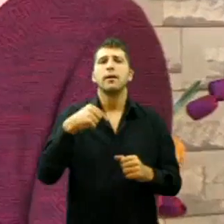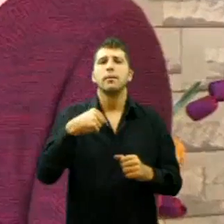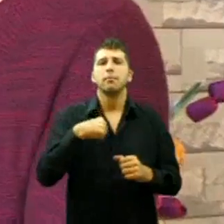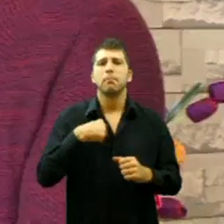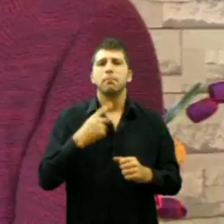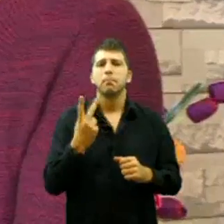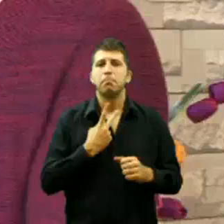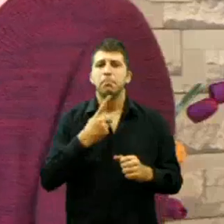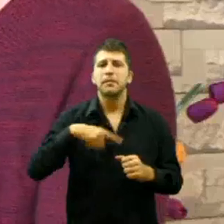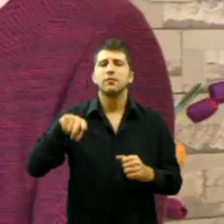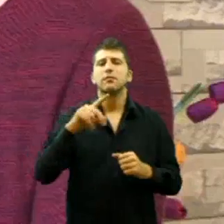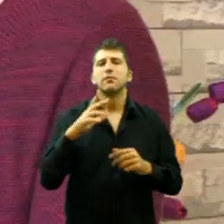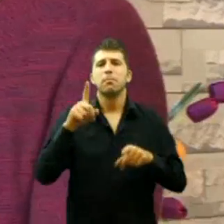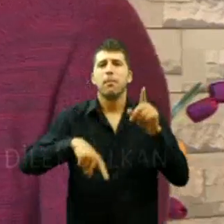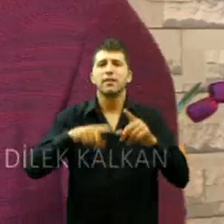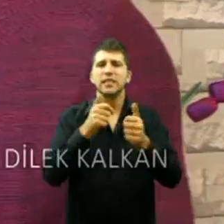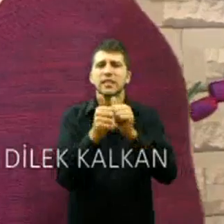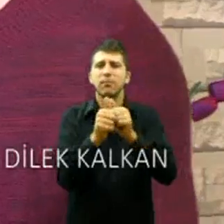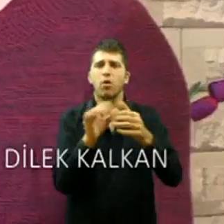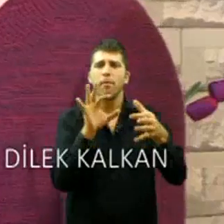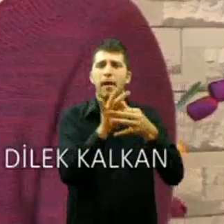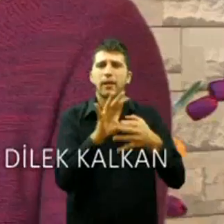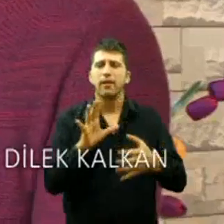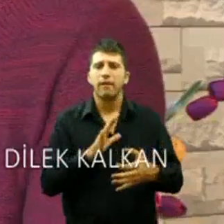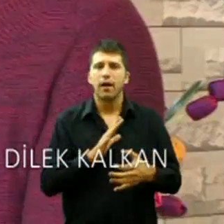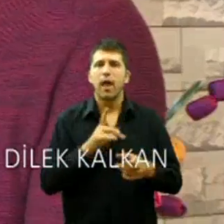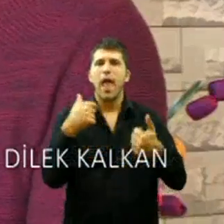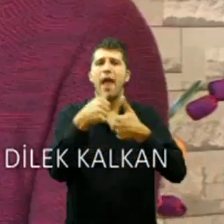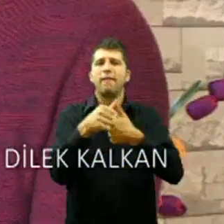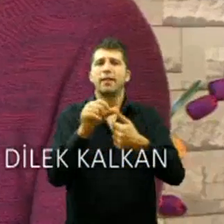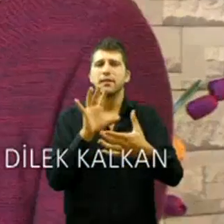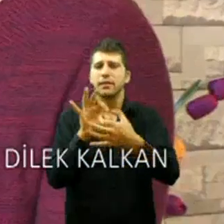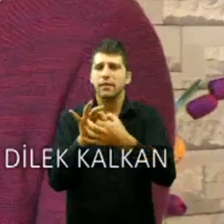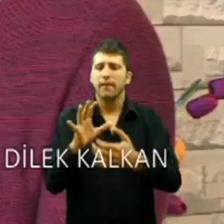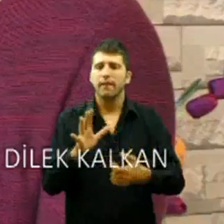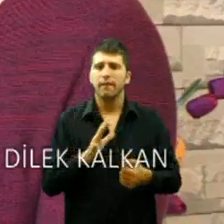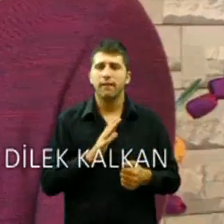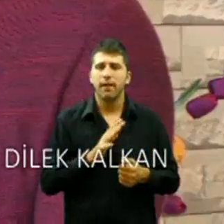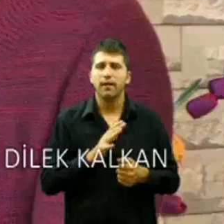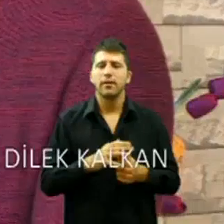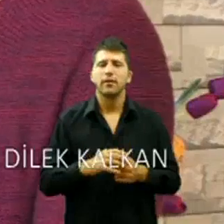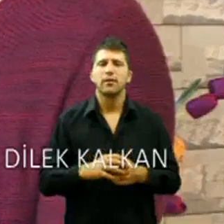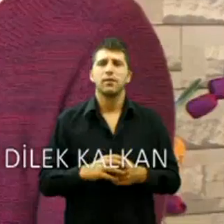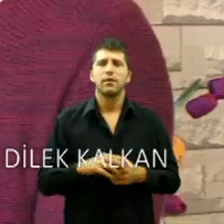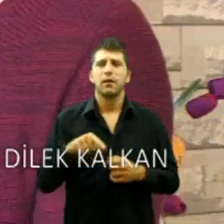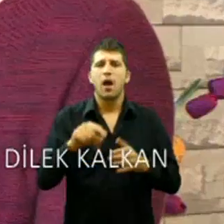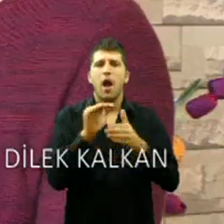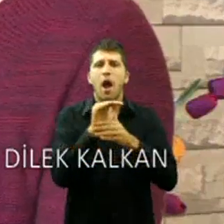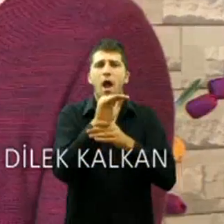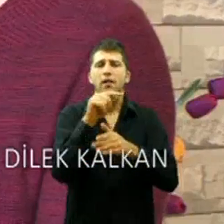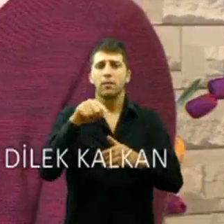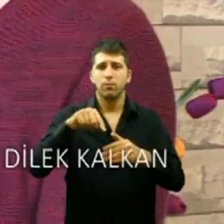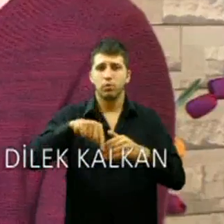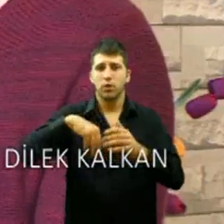tolere edebildik. Sporla tolere edebildik. Evlendik tolere edebildik. Yani hayat artık bundan sonra da eskisi